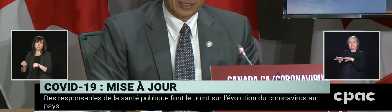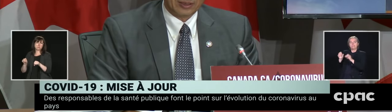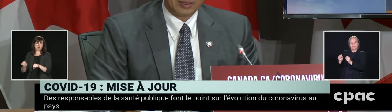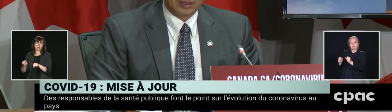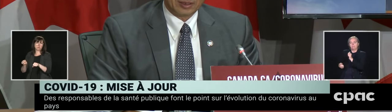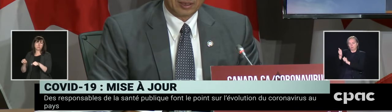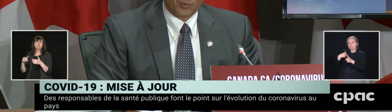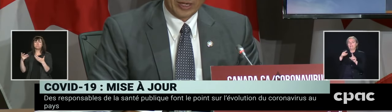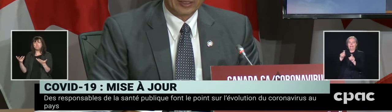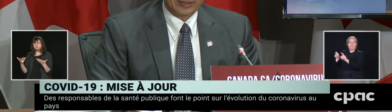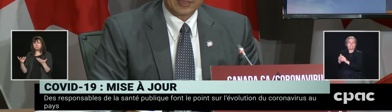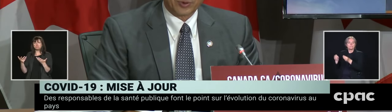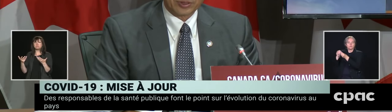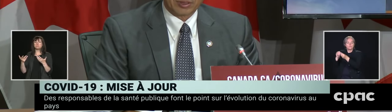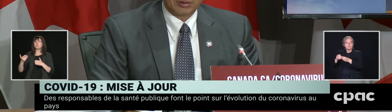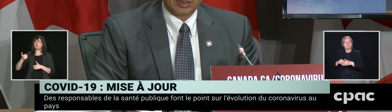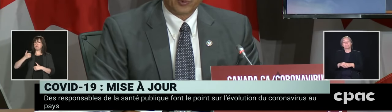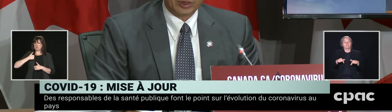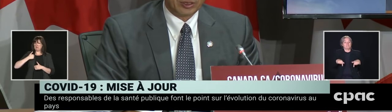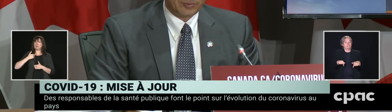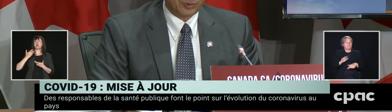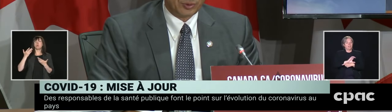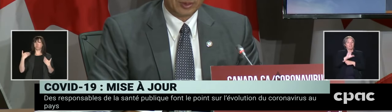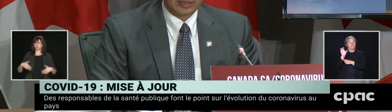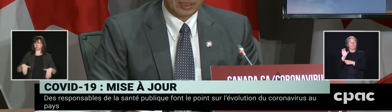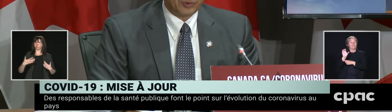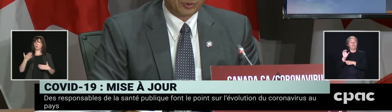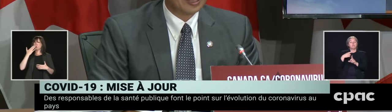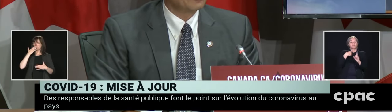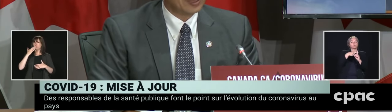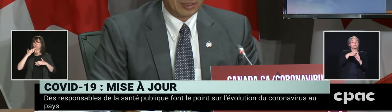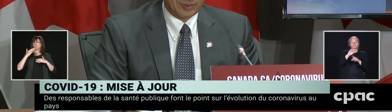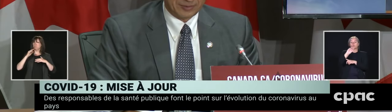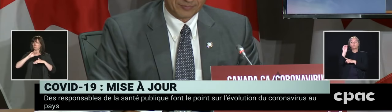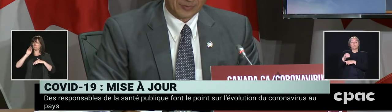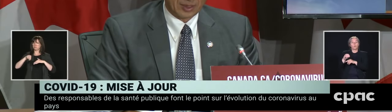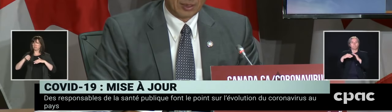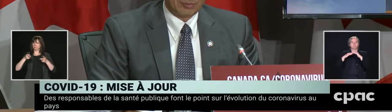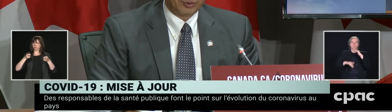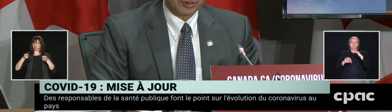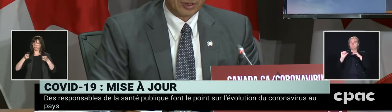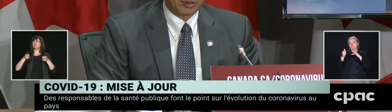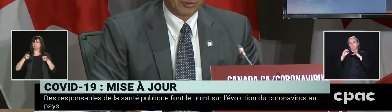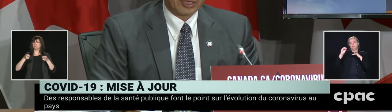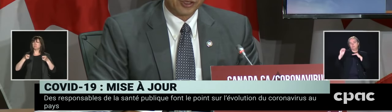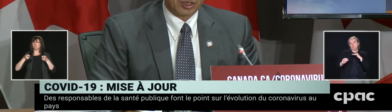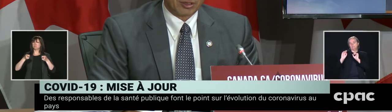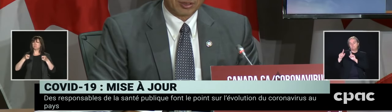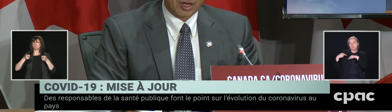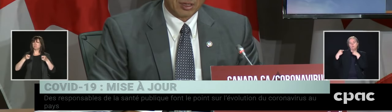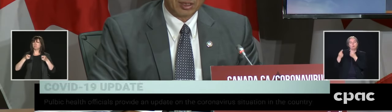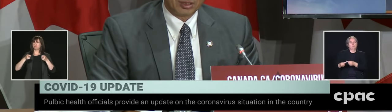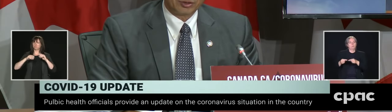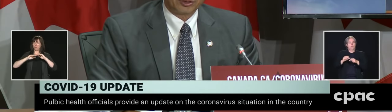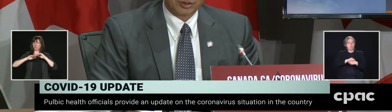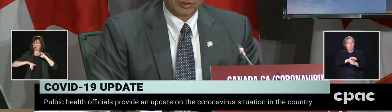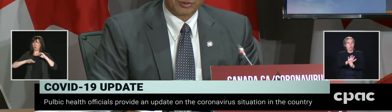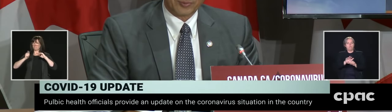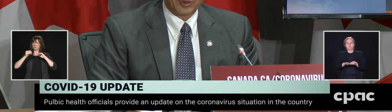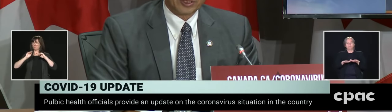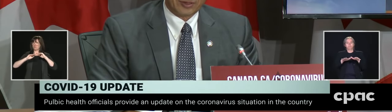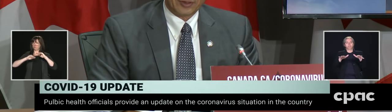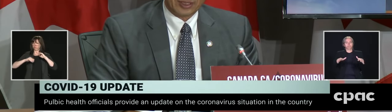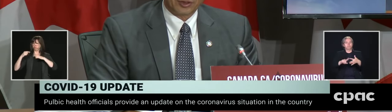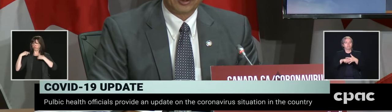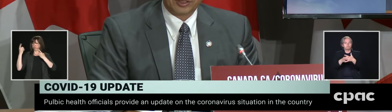positivité de moins de 10 % depuis le début de l'épidémie. Plus encourageant encore, notre